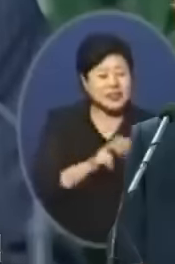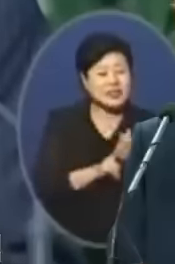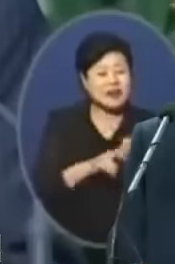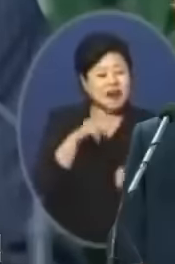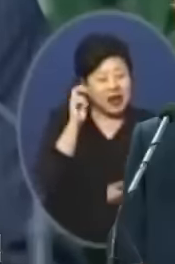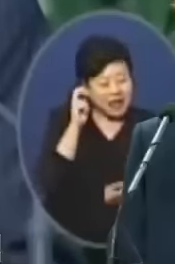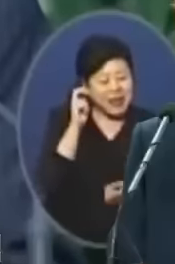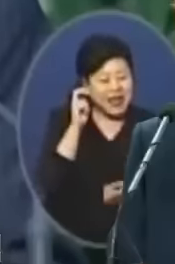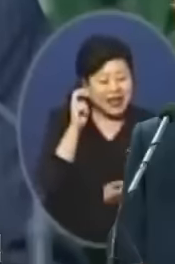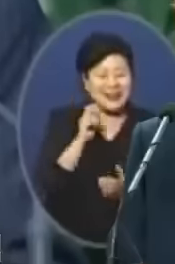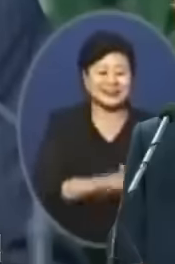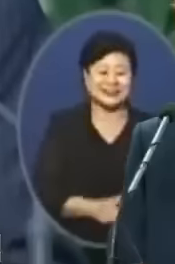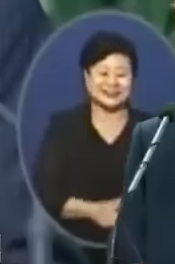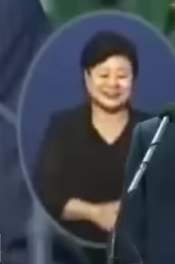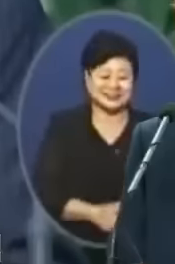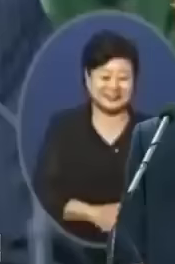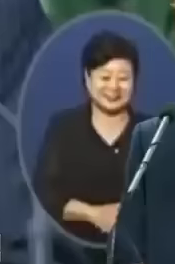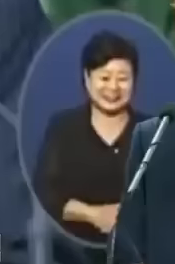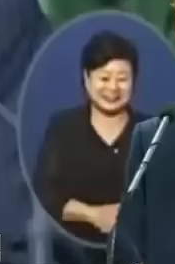행하실지도 모르겠다,